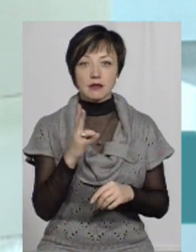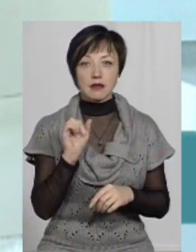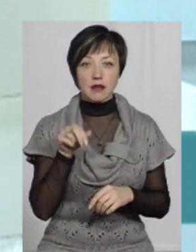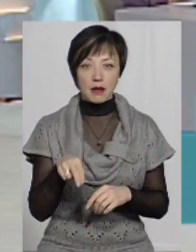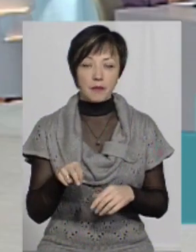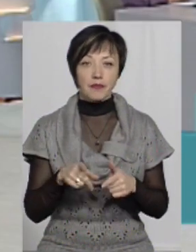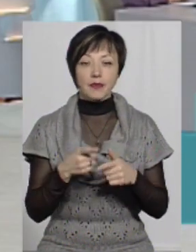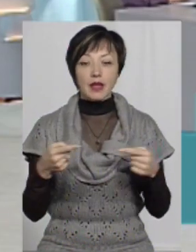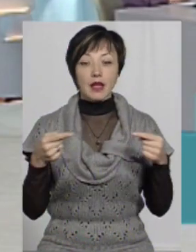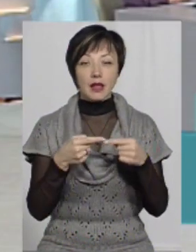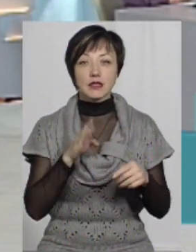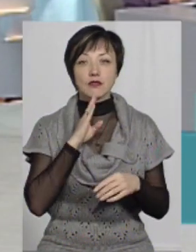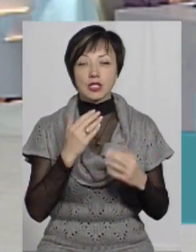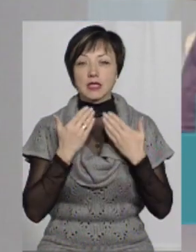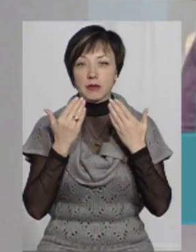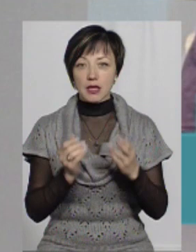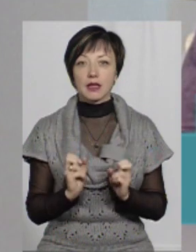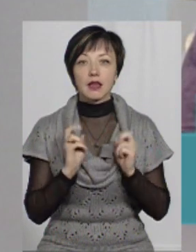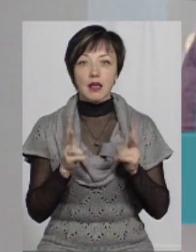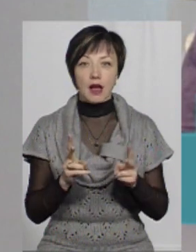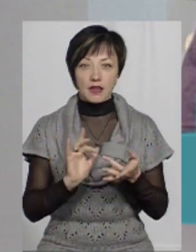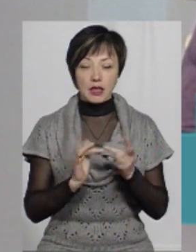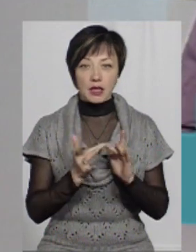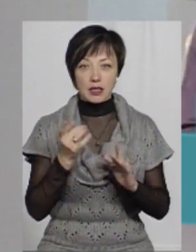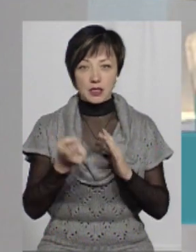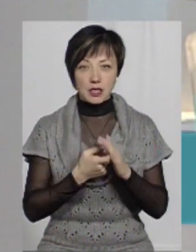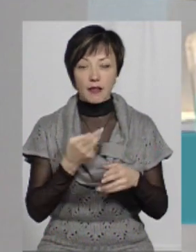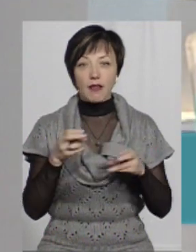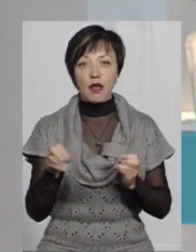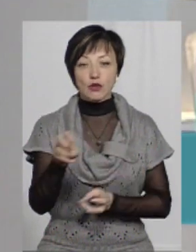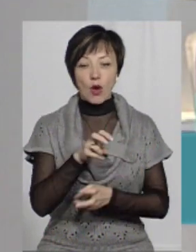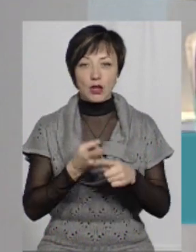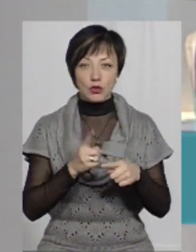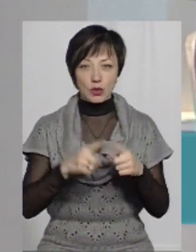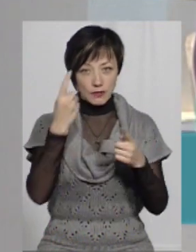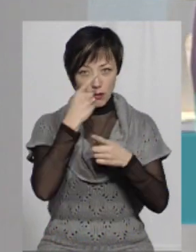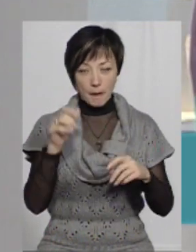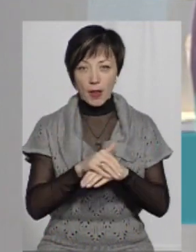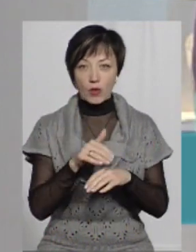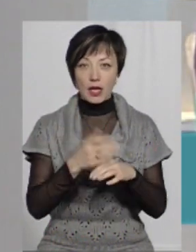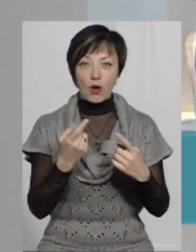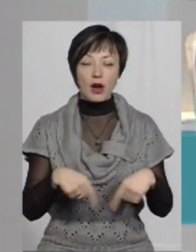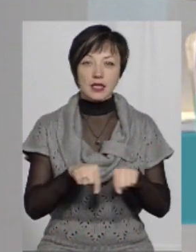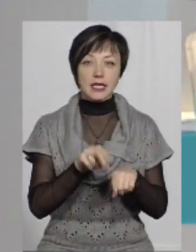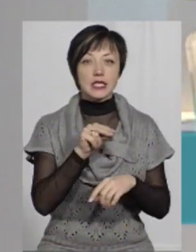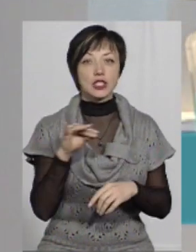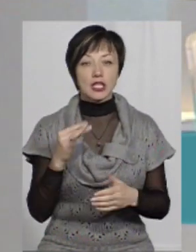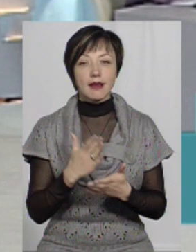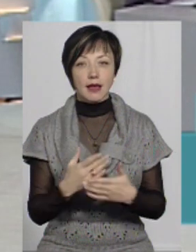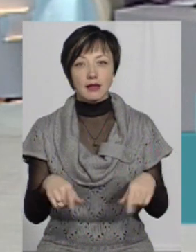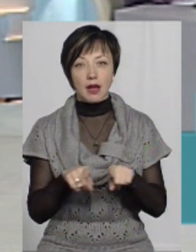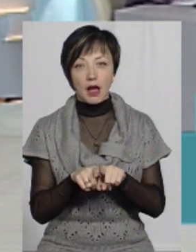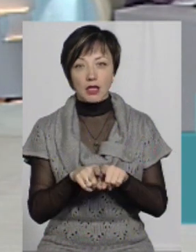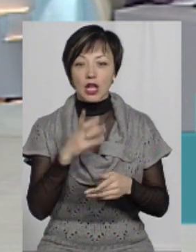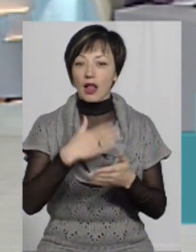А от якраз хочу дівчат запитати, як в інтернеті дізнатись, де шукати ту інформацію про благодійні організації, чи є така,